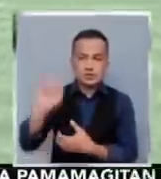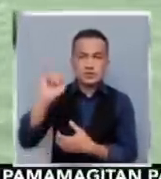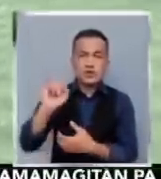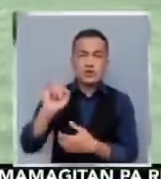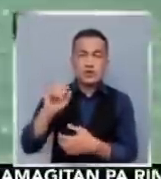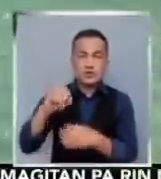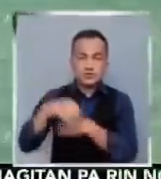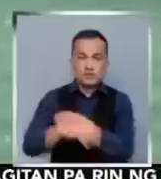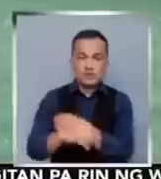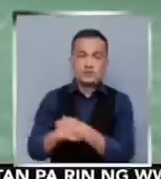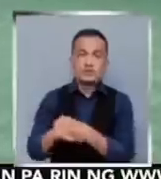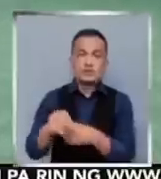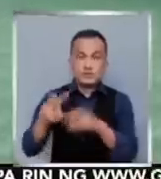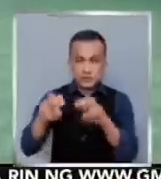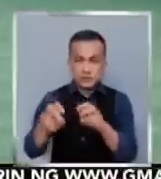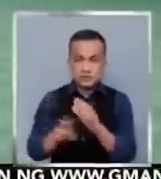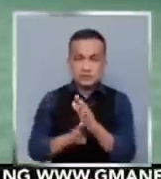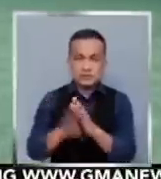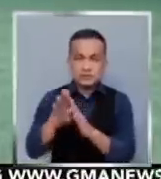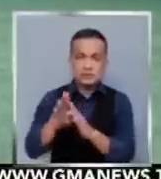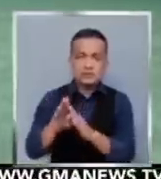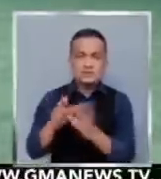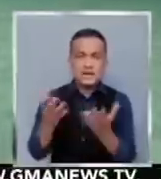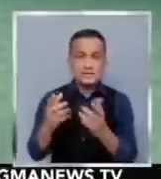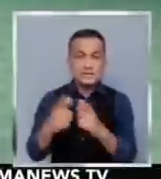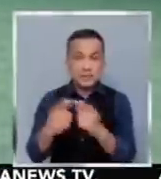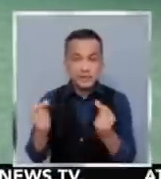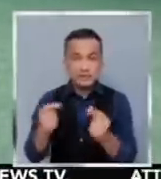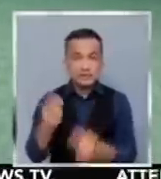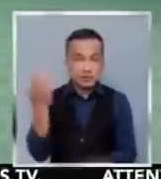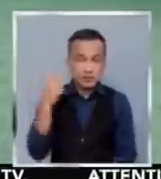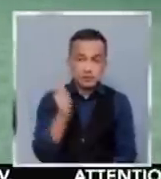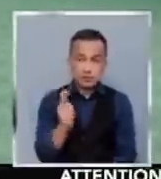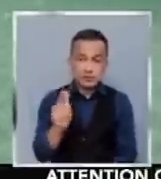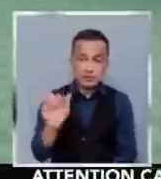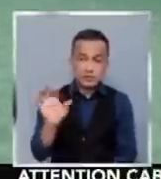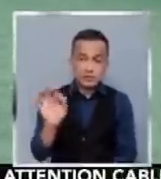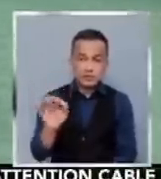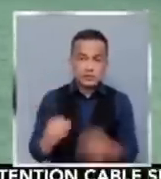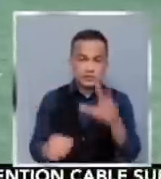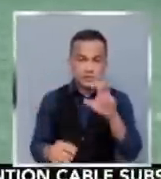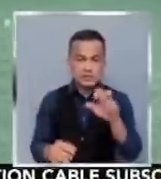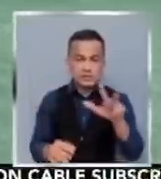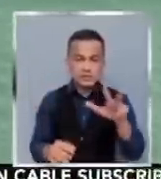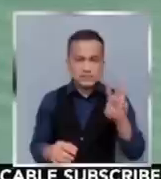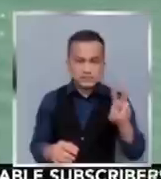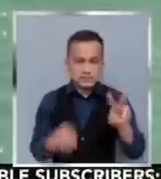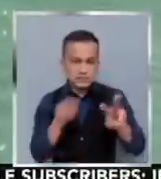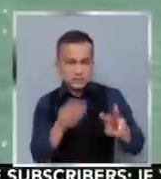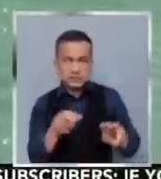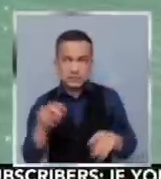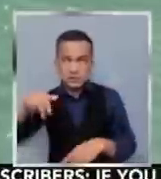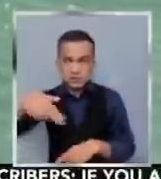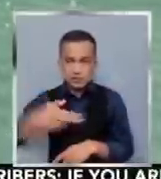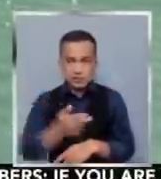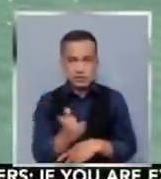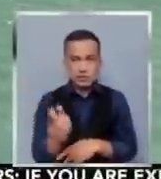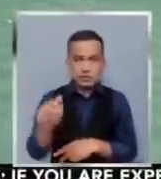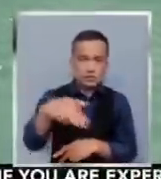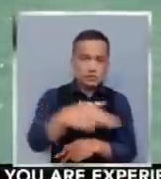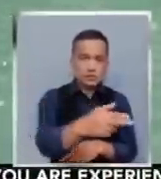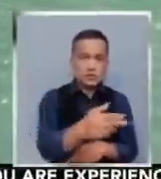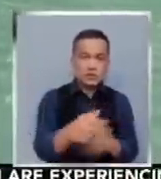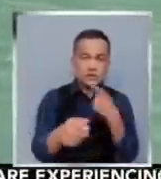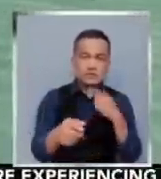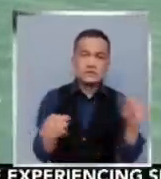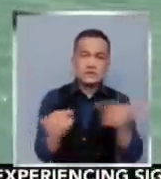at University of Shizuoka sa Japan noong 2019, sa 336 sightings ng deep-dwelling species katulad